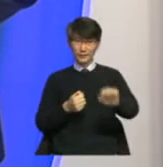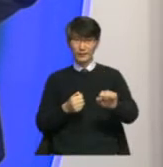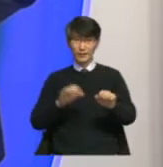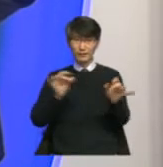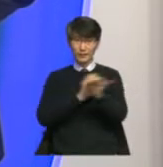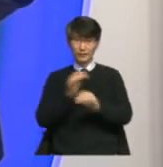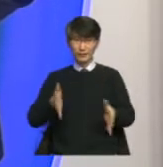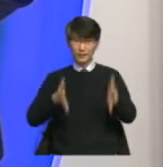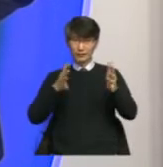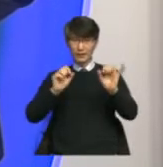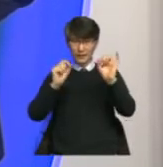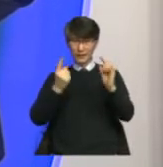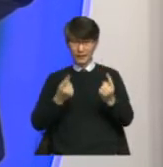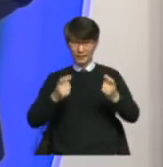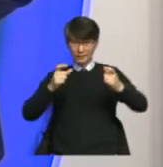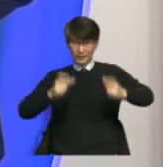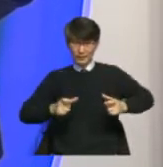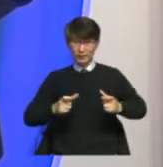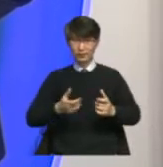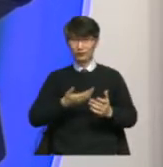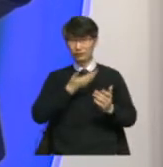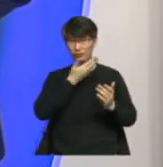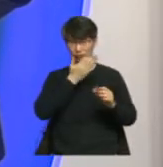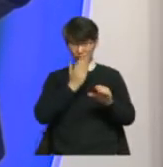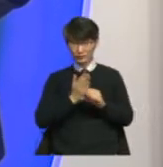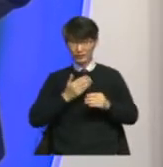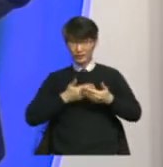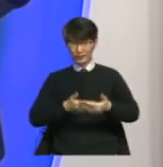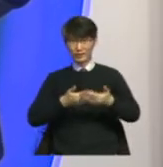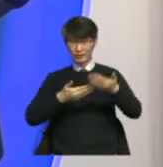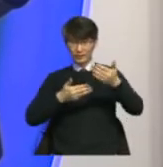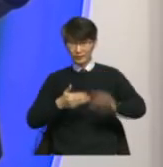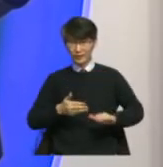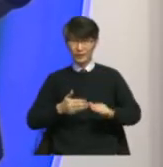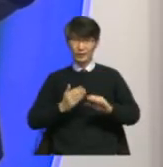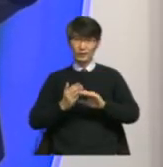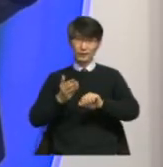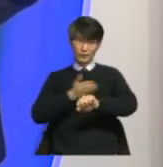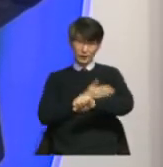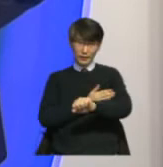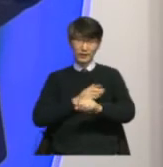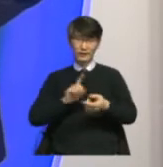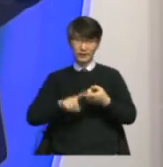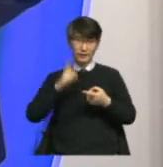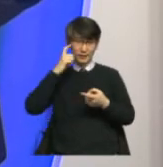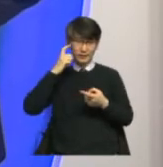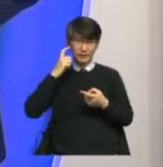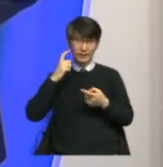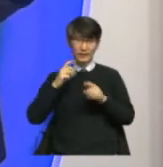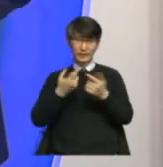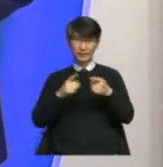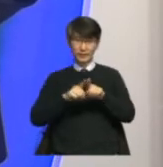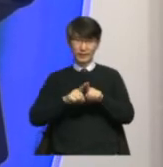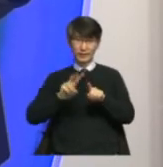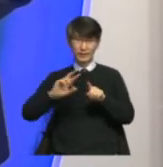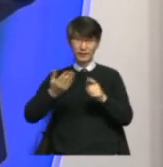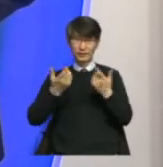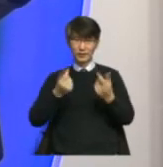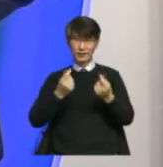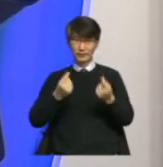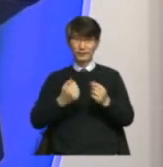백화점이나 할인마트 를 중심으로 진행되지만 소비자들이 역시 과대포장 예방에 대한 인식을 같이 해야 할 것